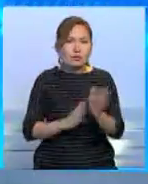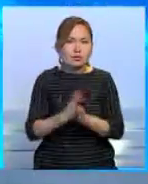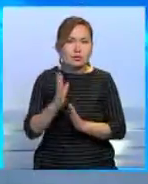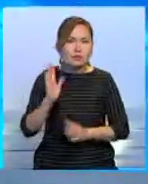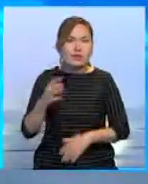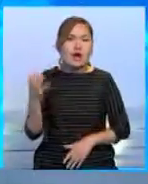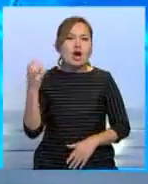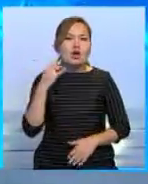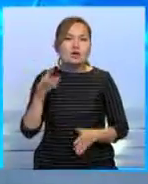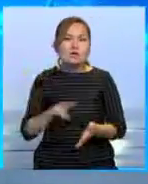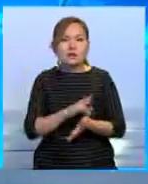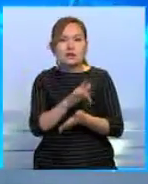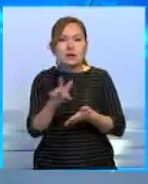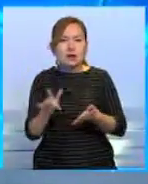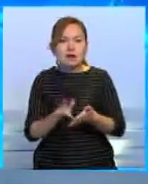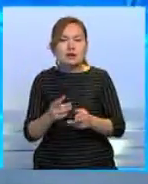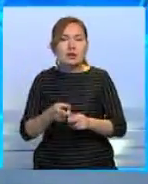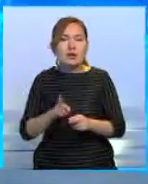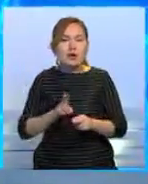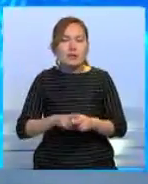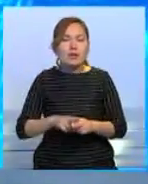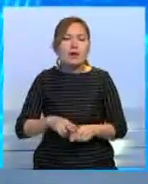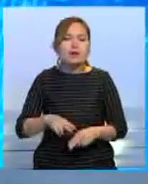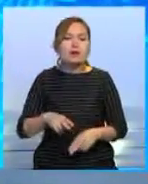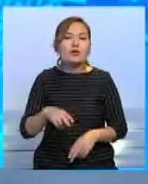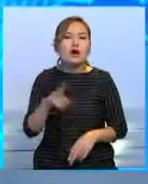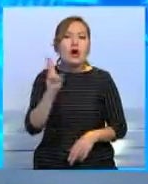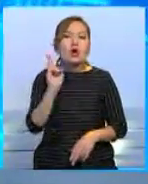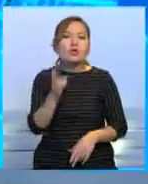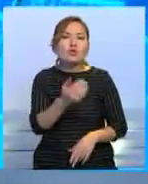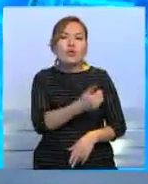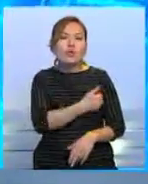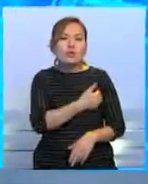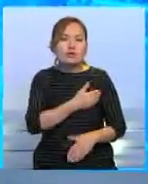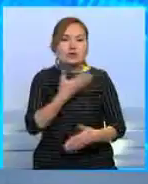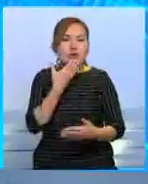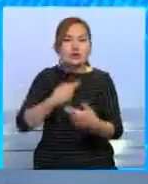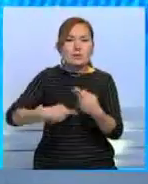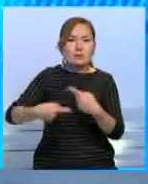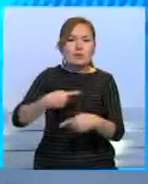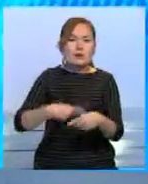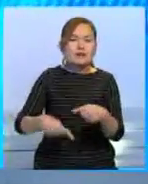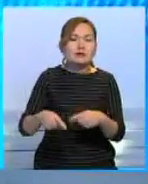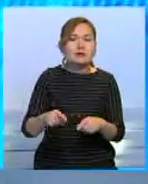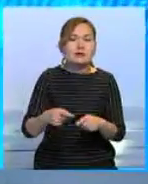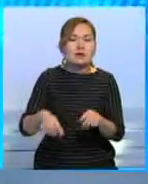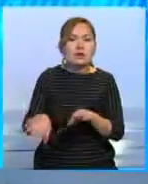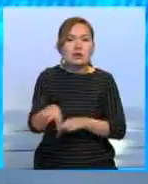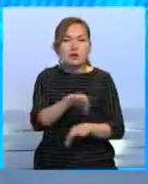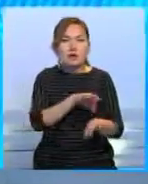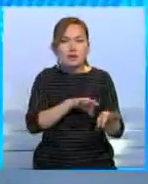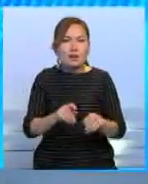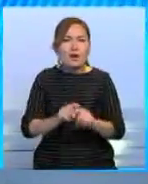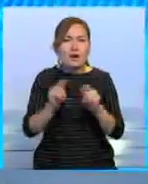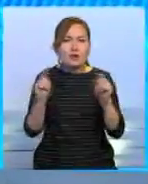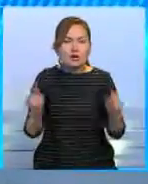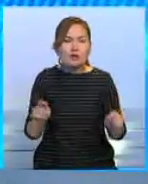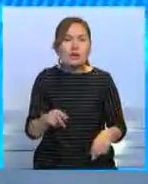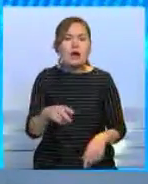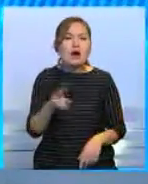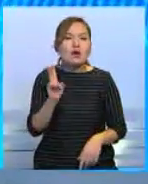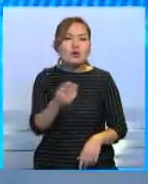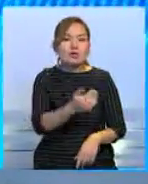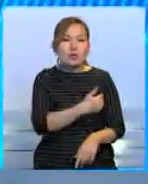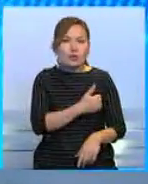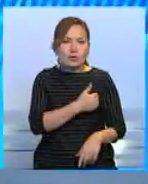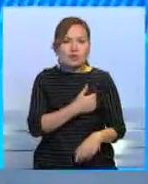Қызылордада Сырдарияның сол жағалауынан кәсіп ашқыңыз келе ме? Жүйелі жоба, ұтымды идеяңыз болса, мархабат. Себебі онда іскер